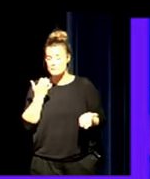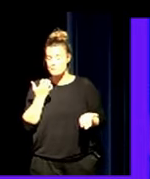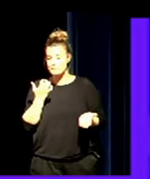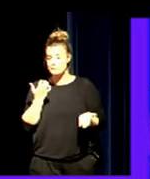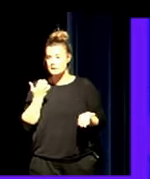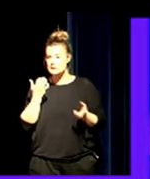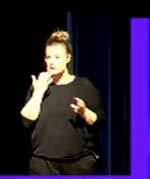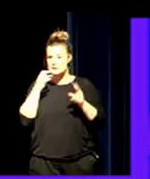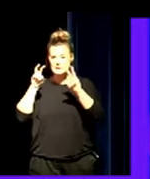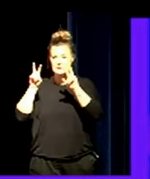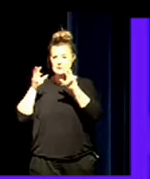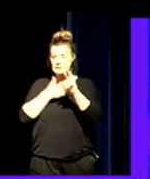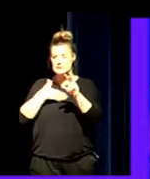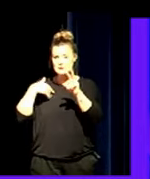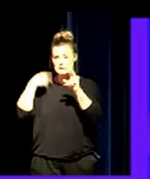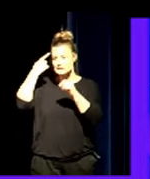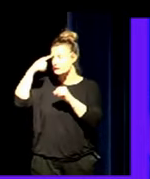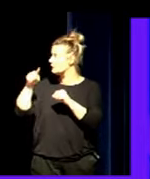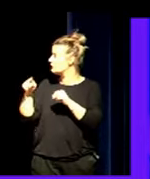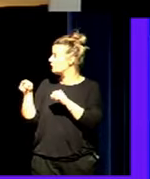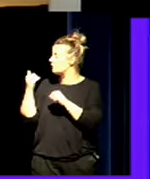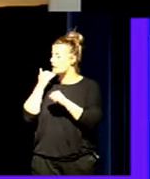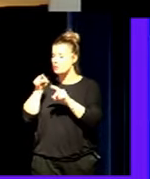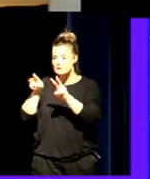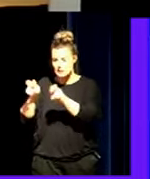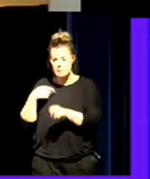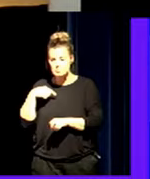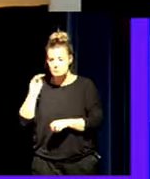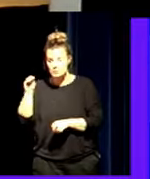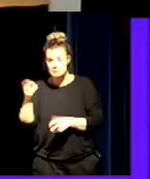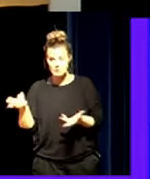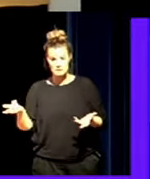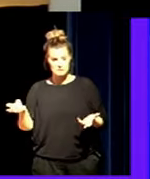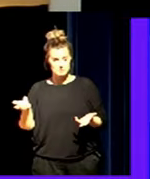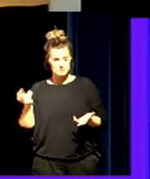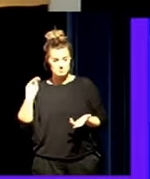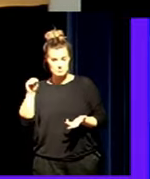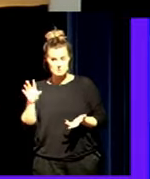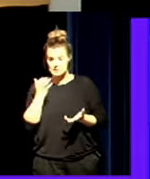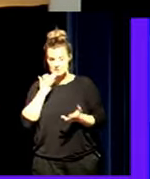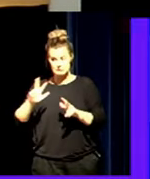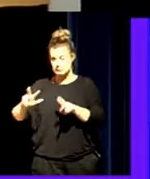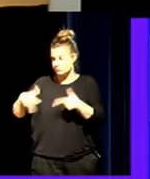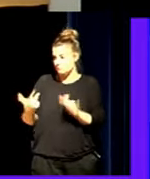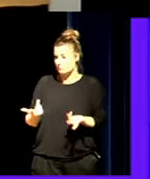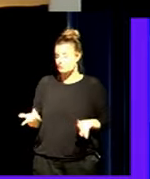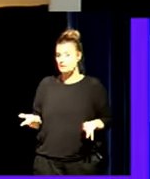edo konkretuki ez da ditesta, hori buruz lantzea galdetu beti. Azkartasuna egongo da. Eta hori baita ere